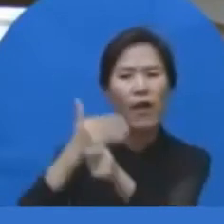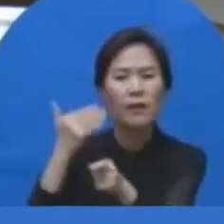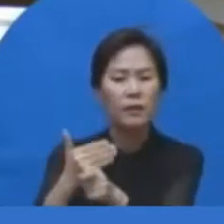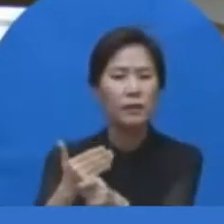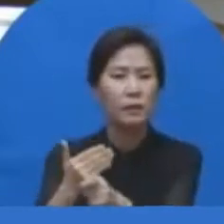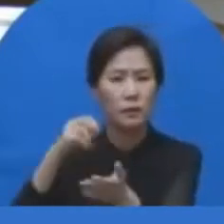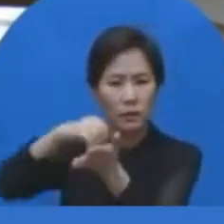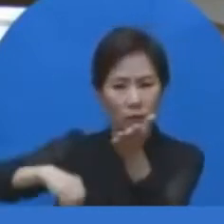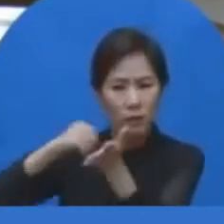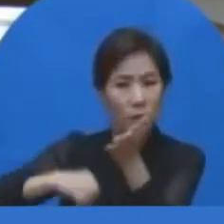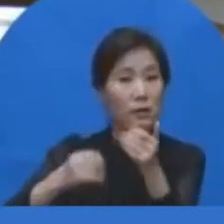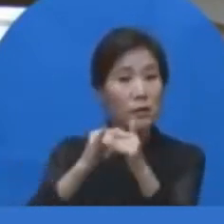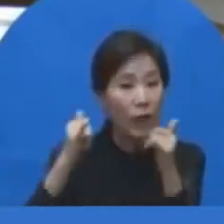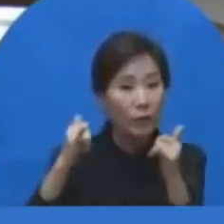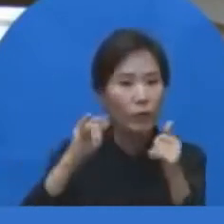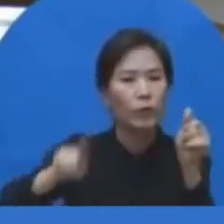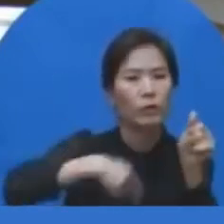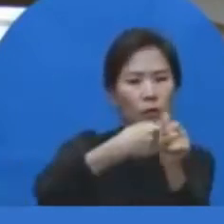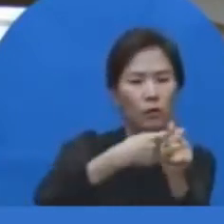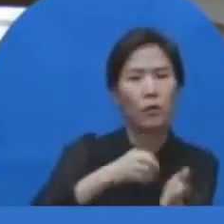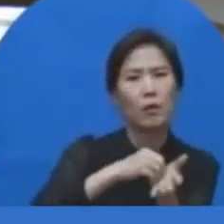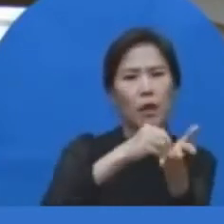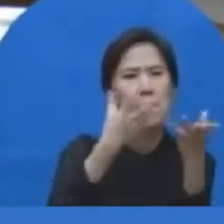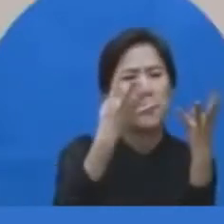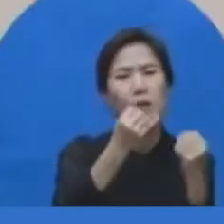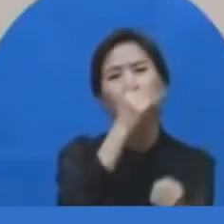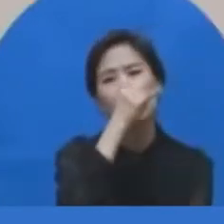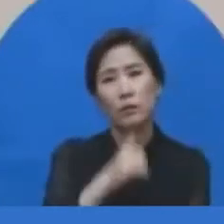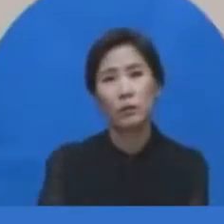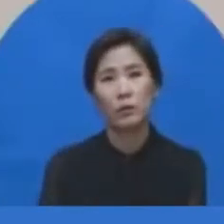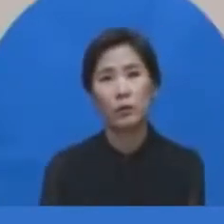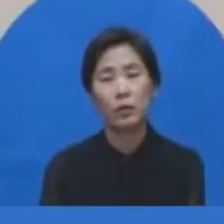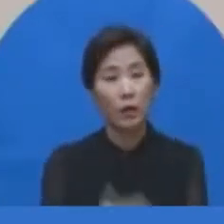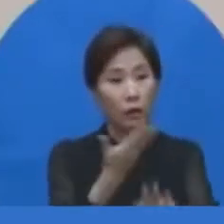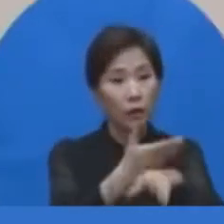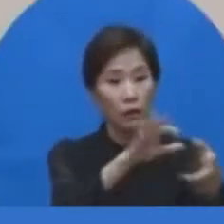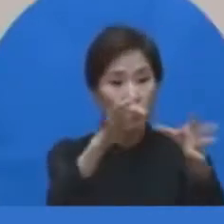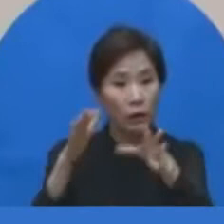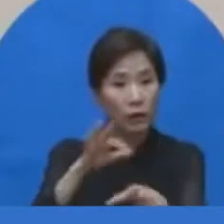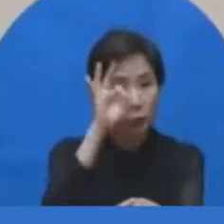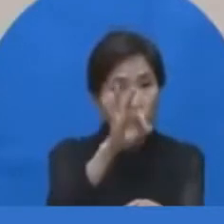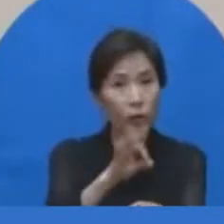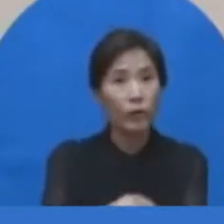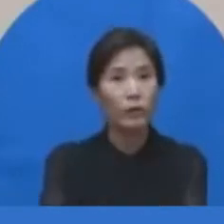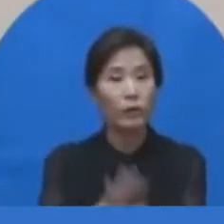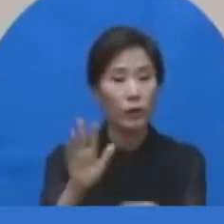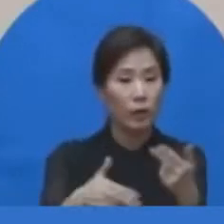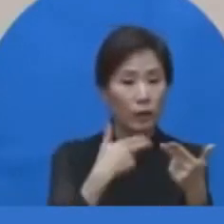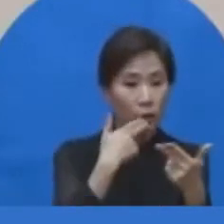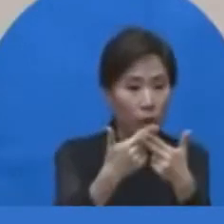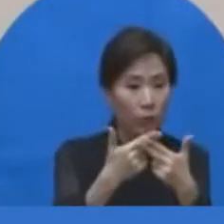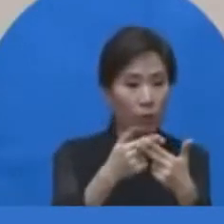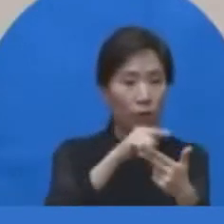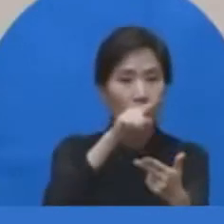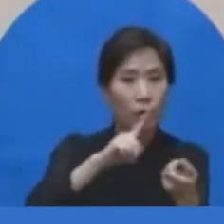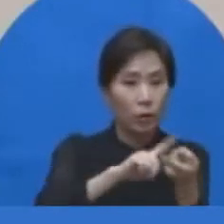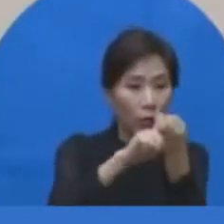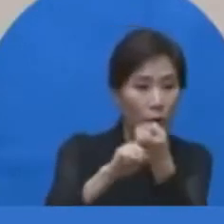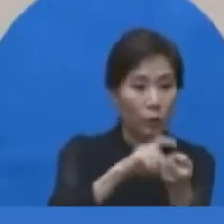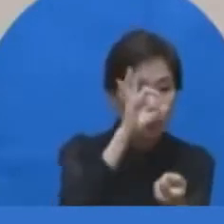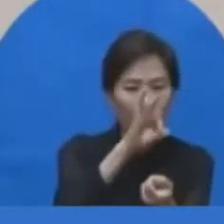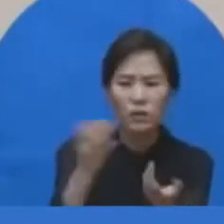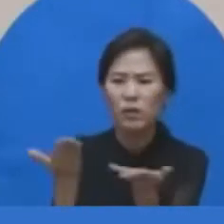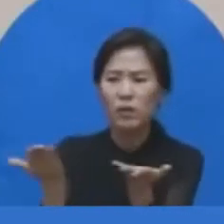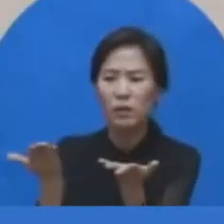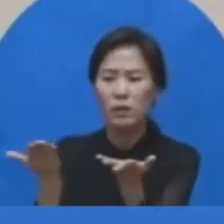노동조합 활동을 하다가 해직된 사람들이 많습니다. 그래서 어느 나라에서도 동료였던 조합원을 단지 사용자로부터 해고되었다라는